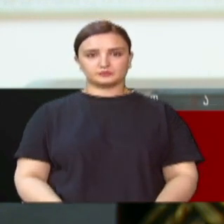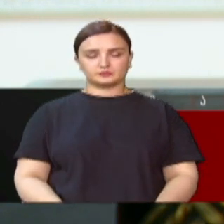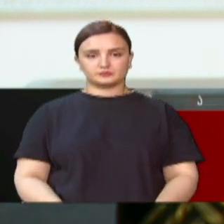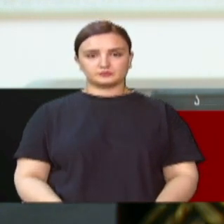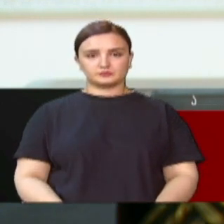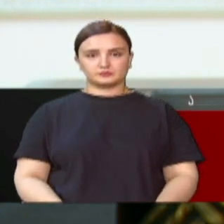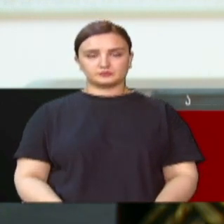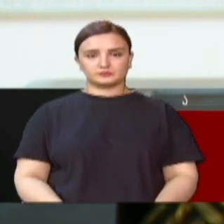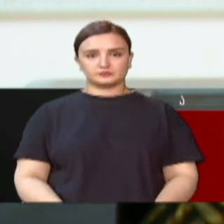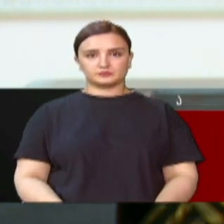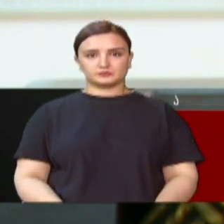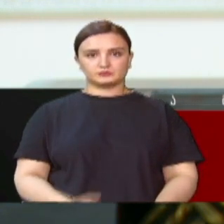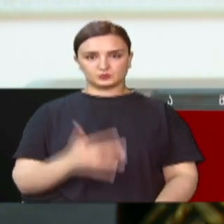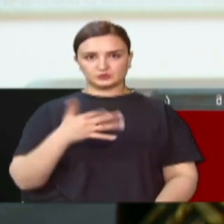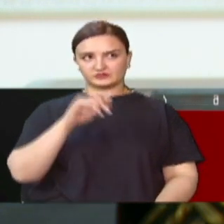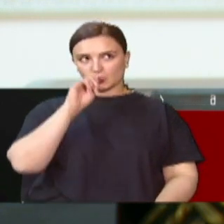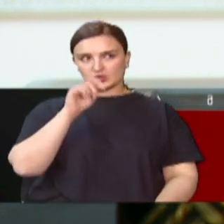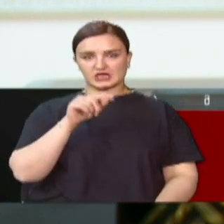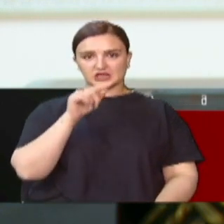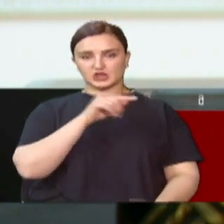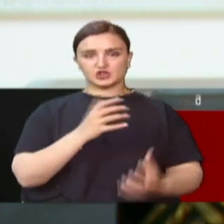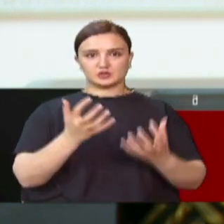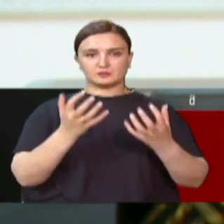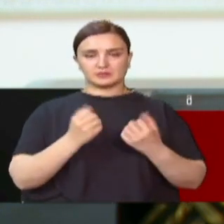უკვე უკრაინაში მიღებულ